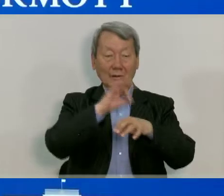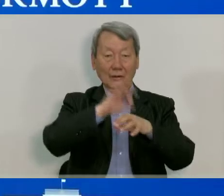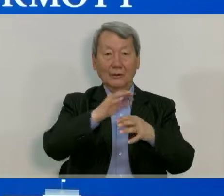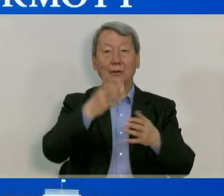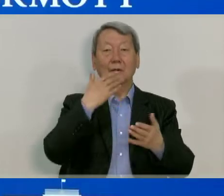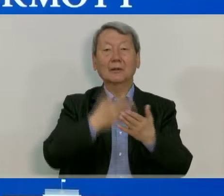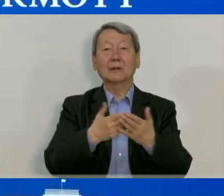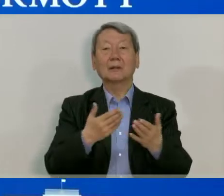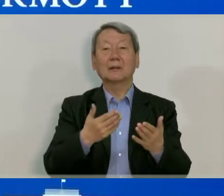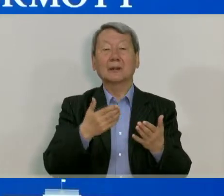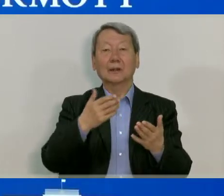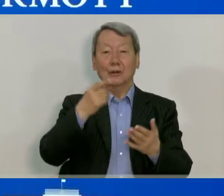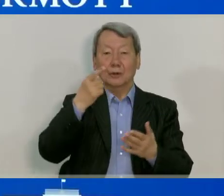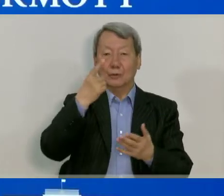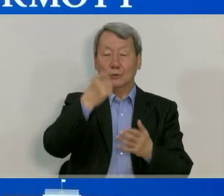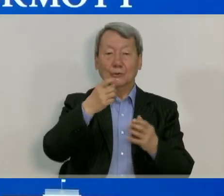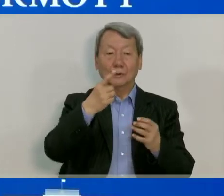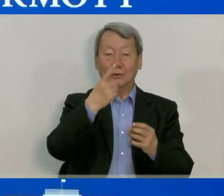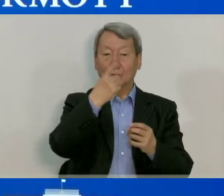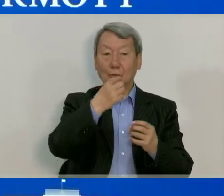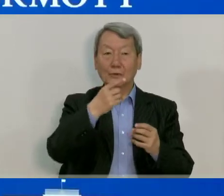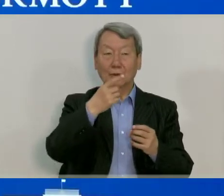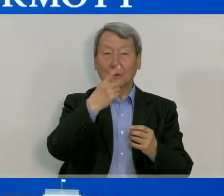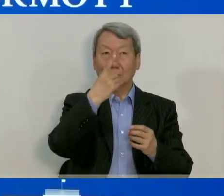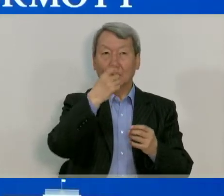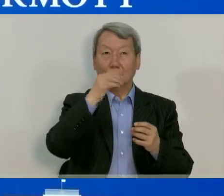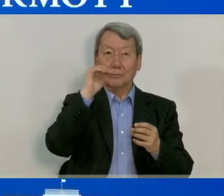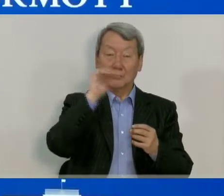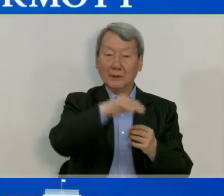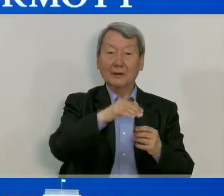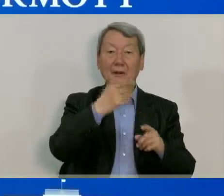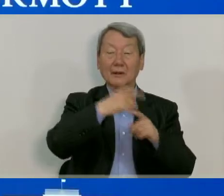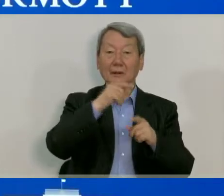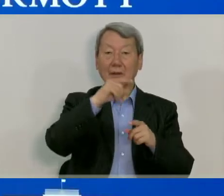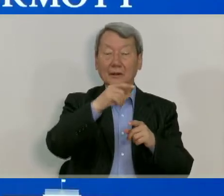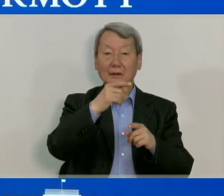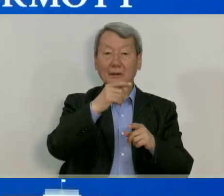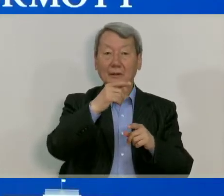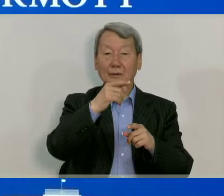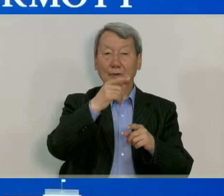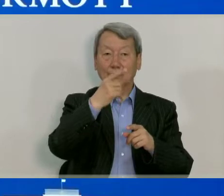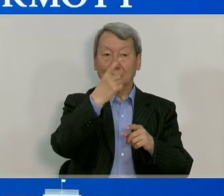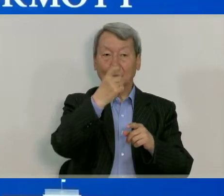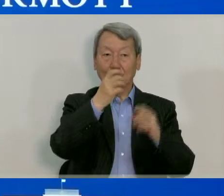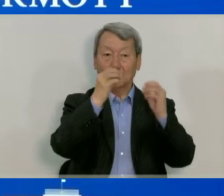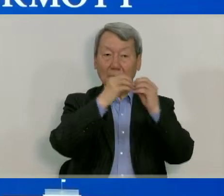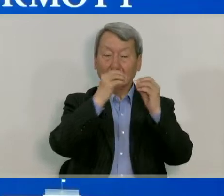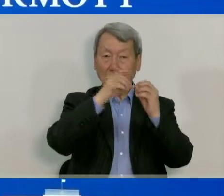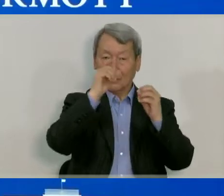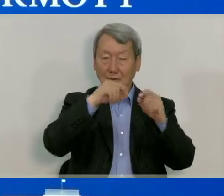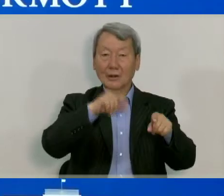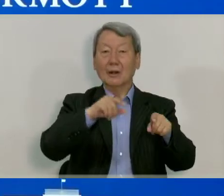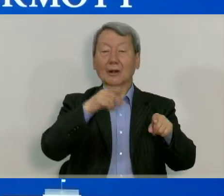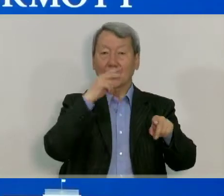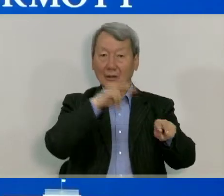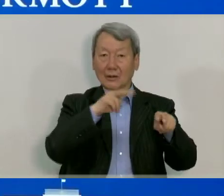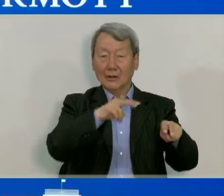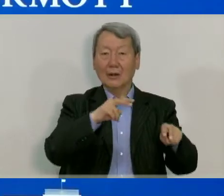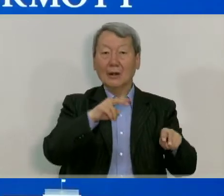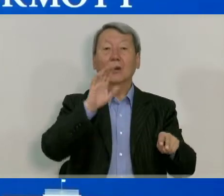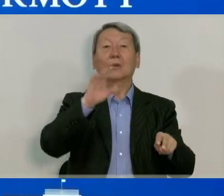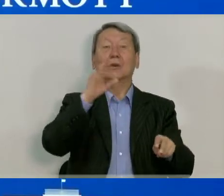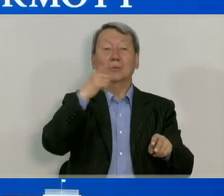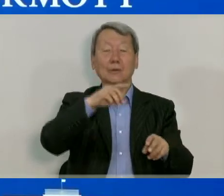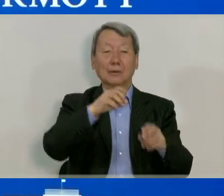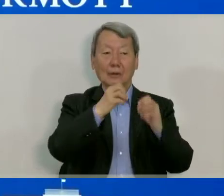санын жанакы 100,000 кишиге эсептелинип алынып, салыштырмалуу каралат. Бул жерде алганда биздин